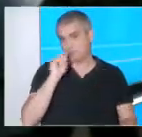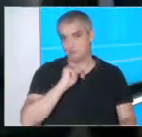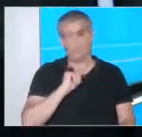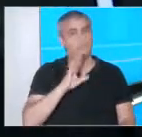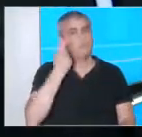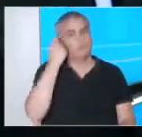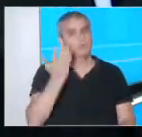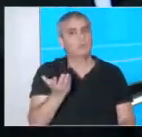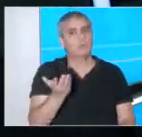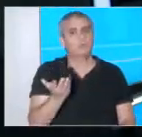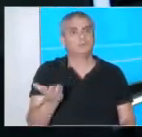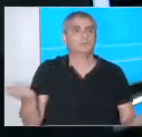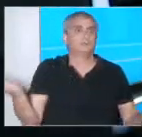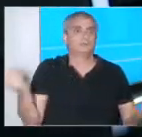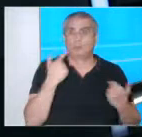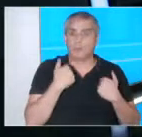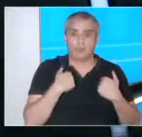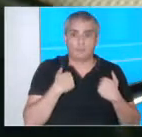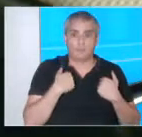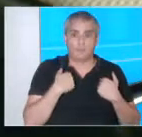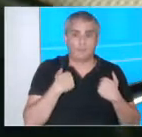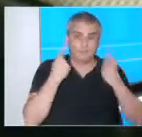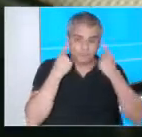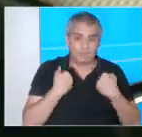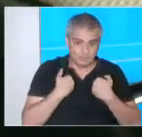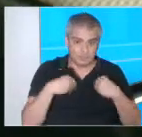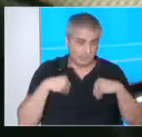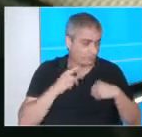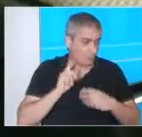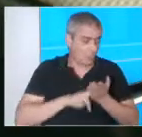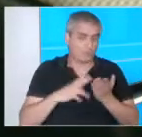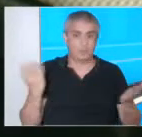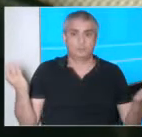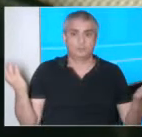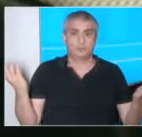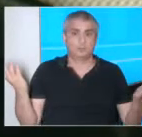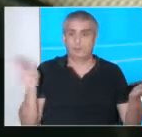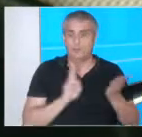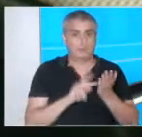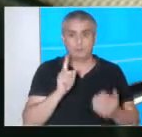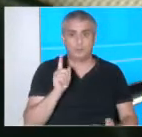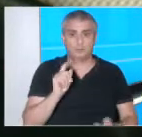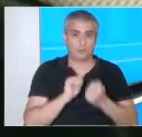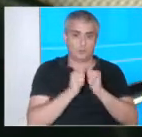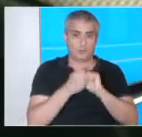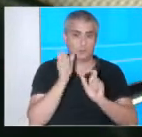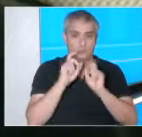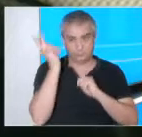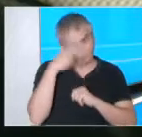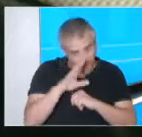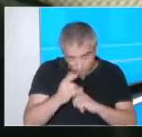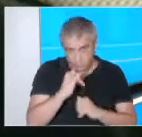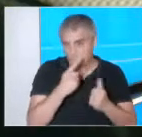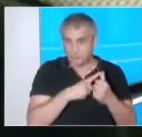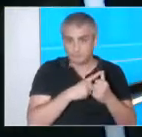מה אתה יודע? זה מעניין. לא, מה, אתה אומר לי שאנחנו החסידים מסכימים, זה לא נכון. זה לא נכון. או שאנשים לא הבינו במה